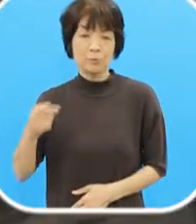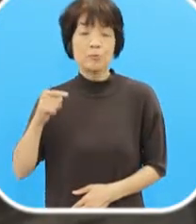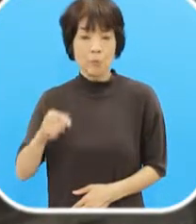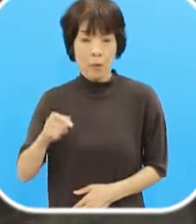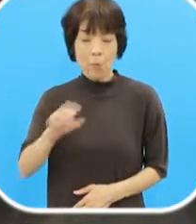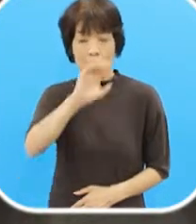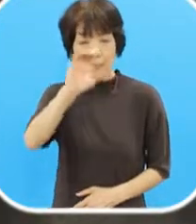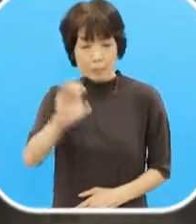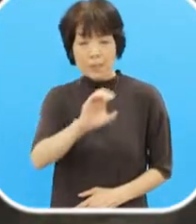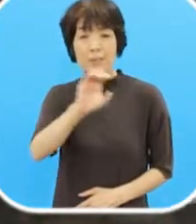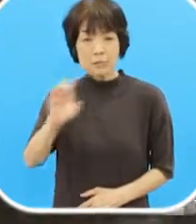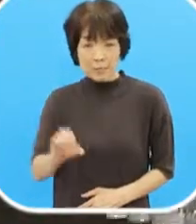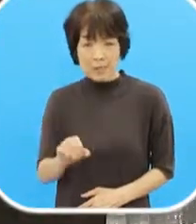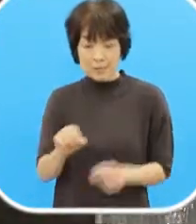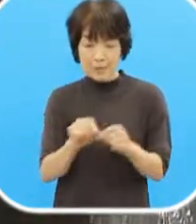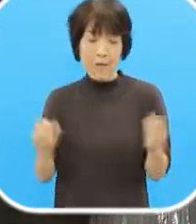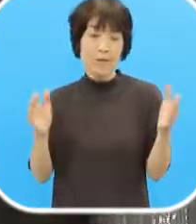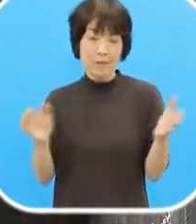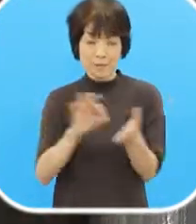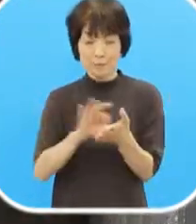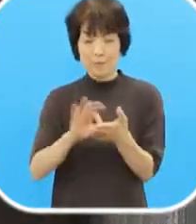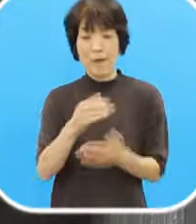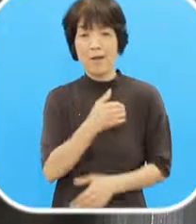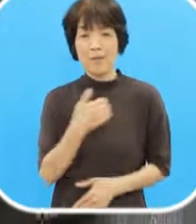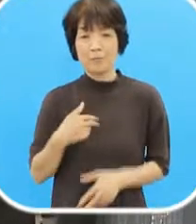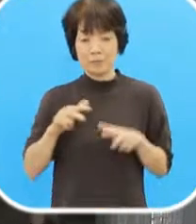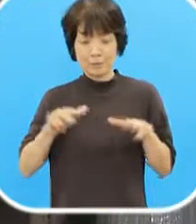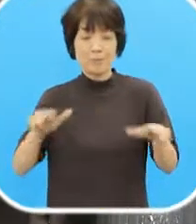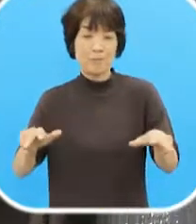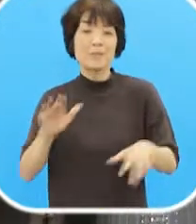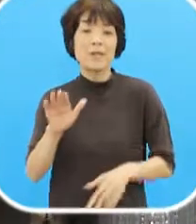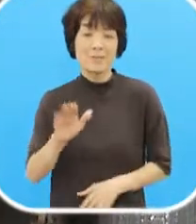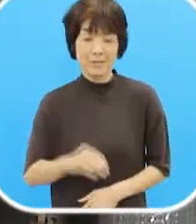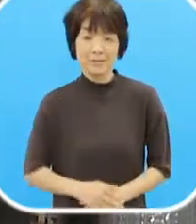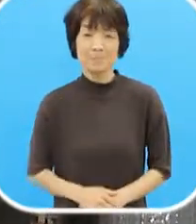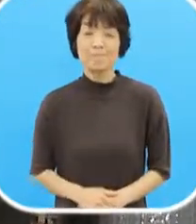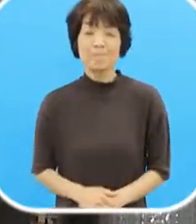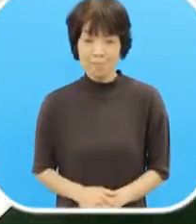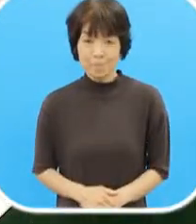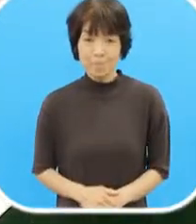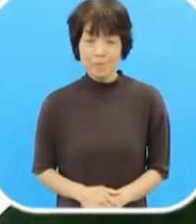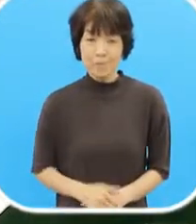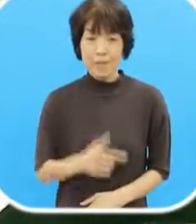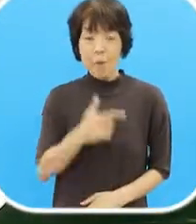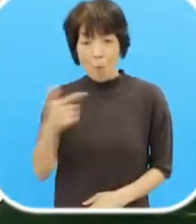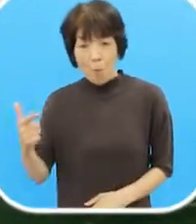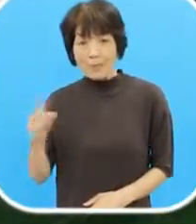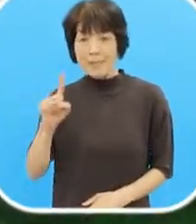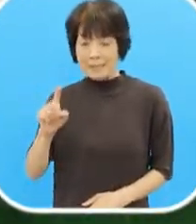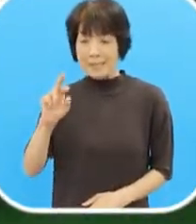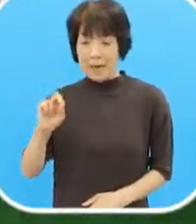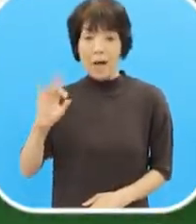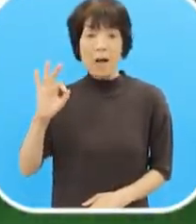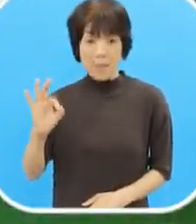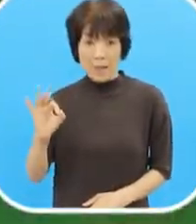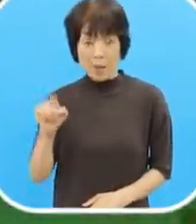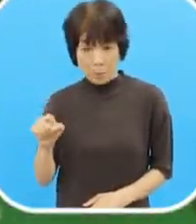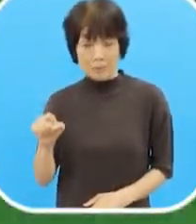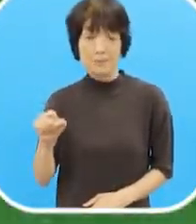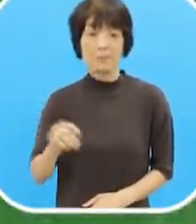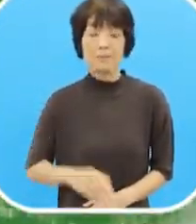きれいな水を繰り返し、長期間使えるというシステムになっています。 大きいヒラメですね。 そう